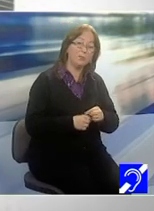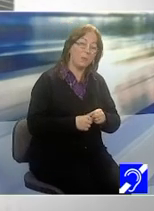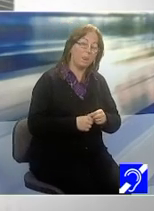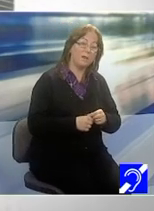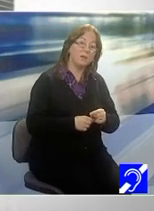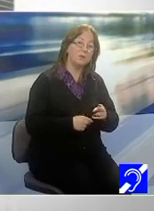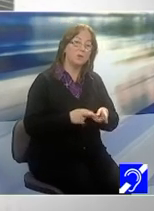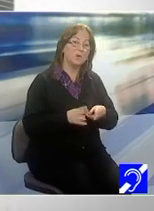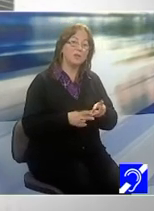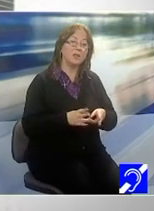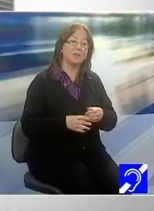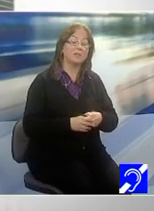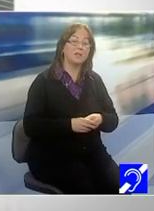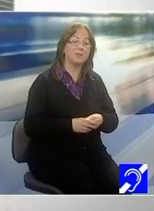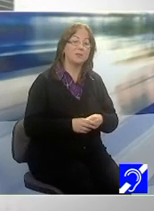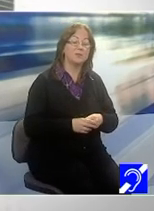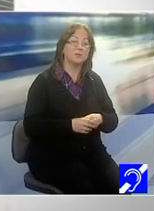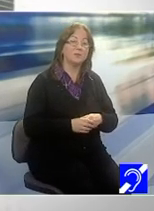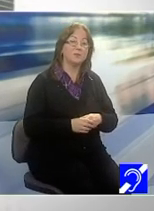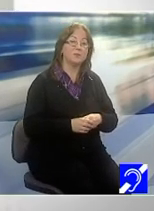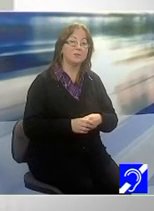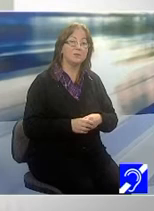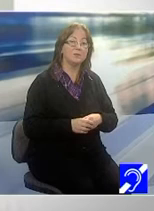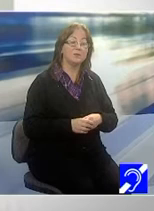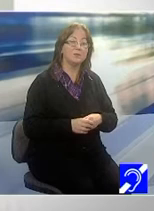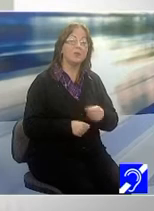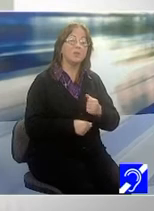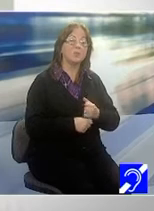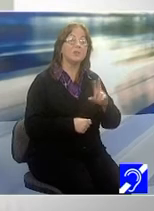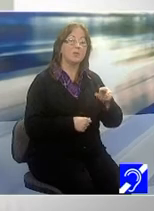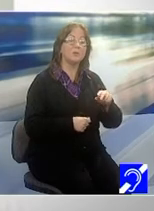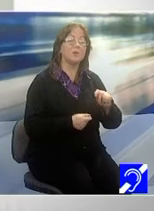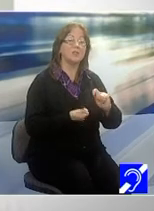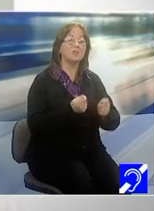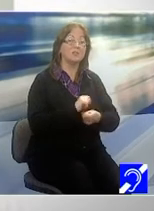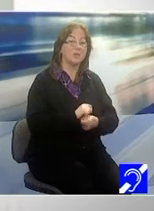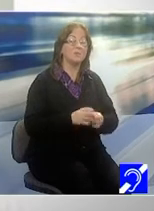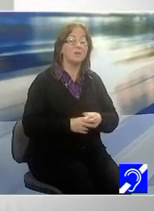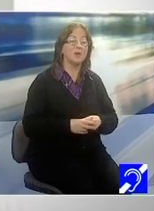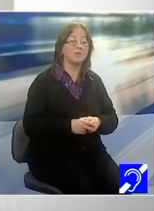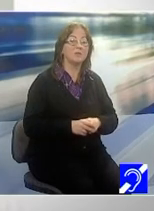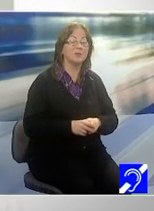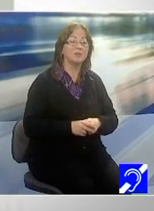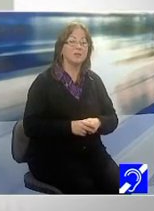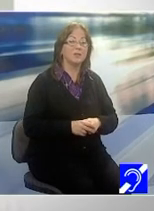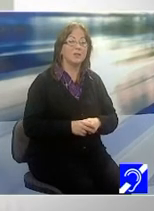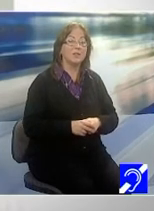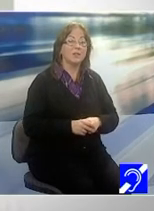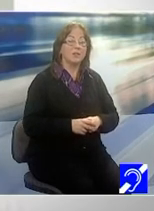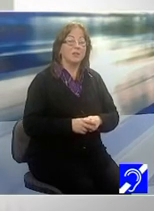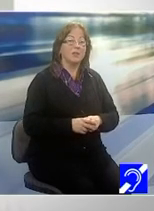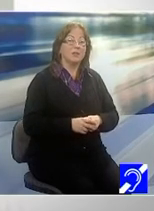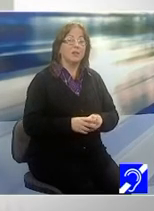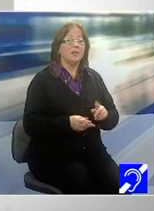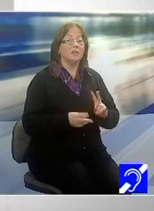constantă, cred că lucrurile se pot schimba și să intre pe un făgaș normal pe termen mai lung. Din nou, dacă singura modalitate de a ne